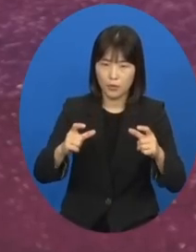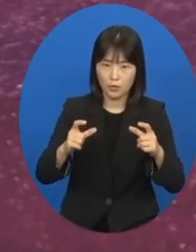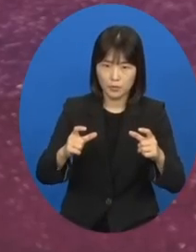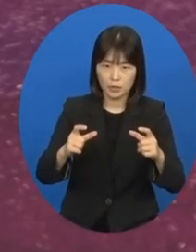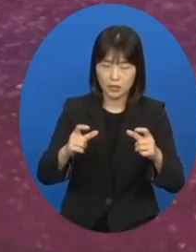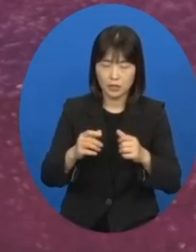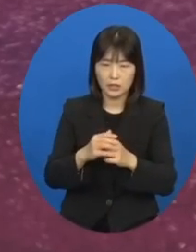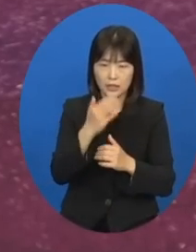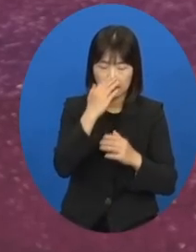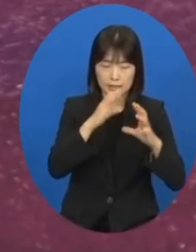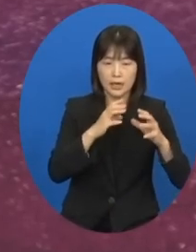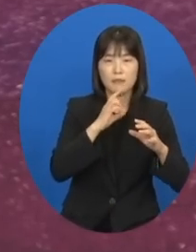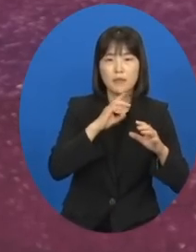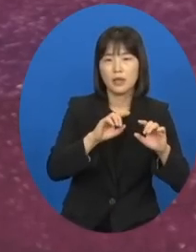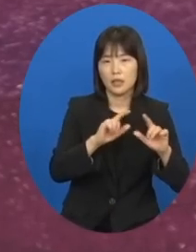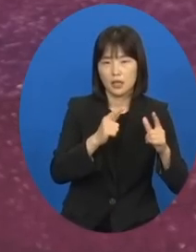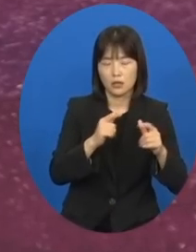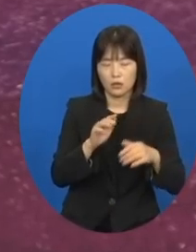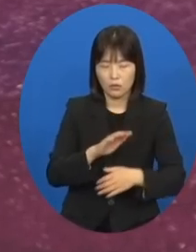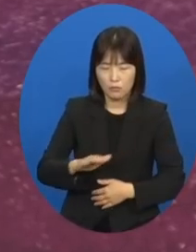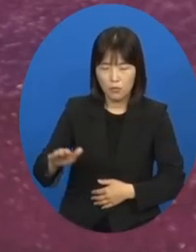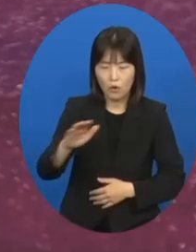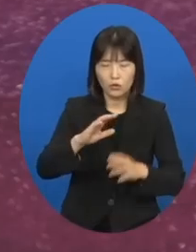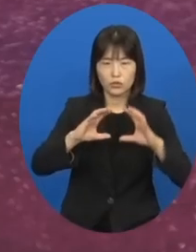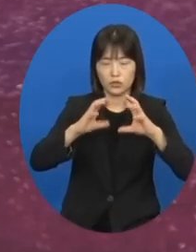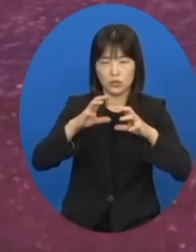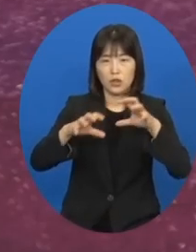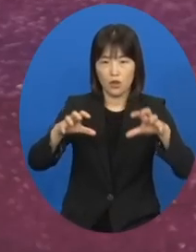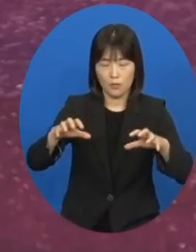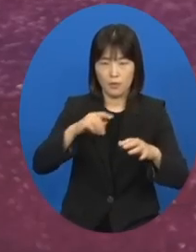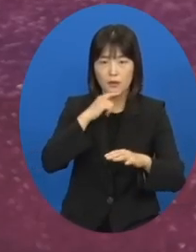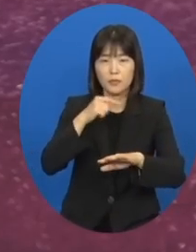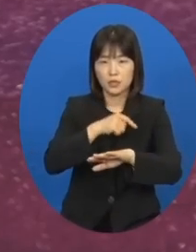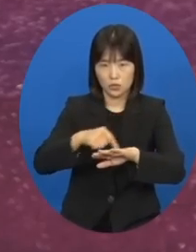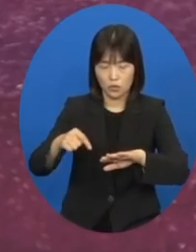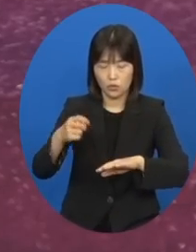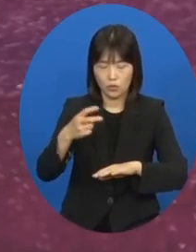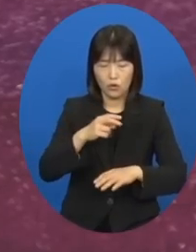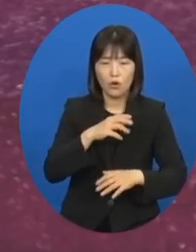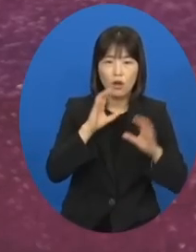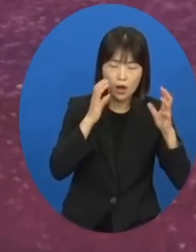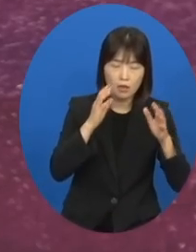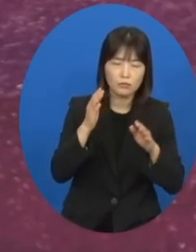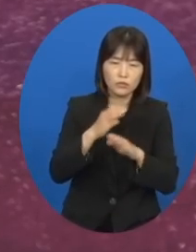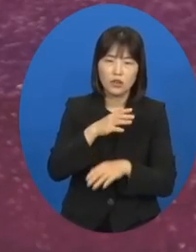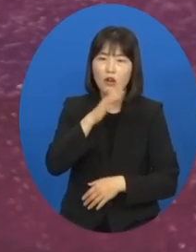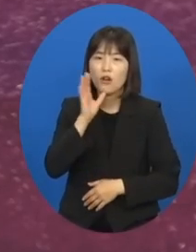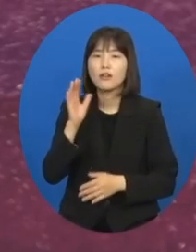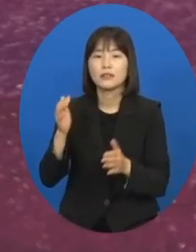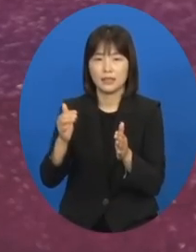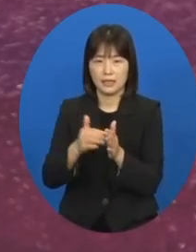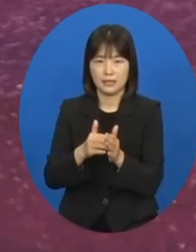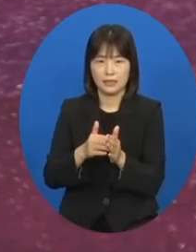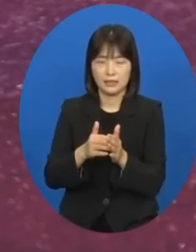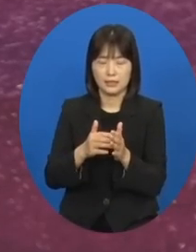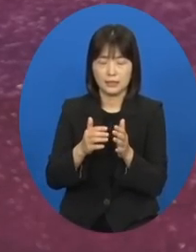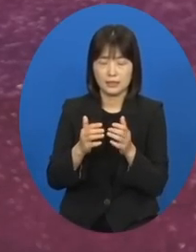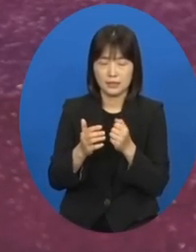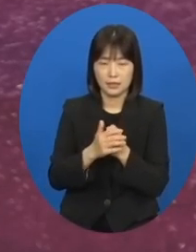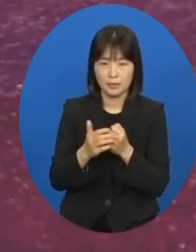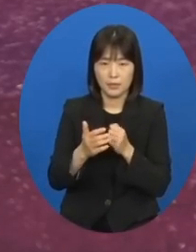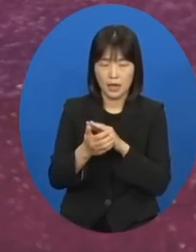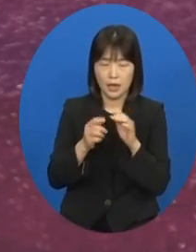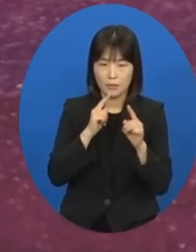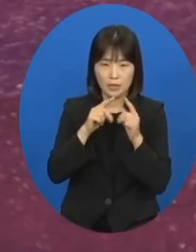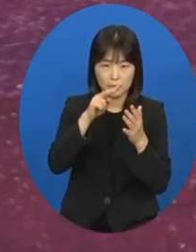이스라엘만이 아니라 우리 모든 열방과 민족이고요 또한 어린아이부터 어른까지입니다 그러니까 여기 온 말씀에도 아까 읽었지만